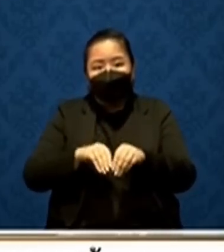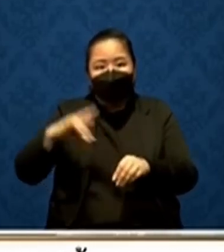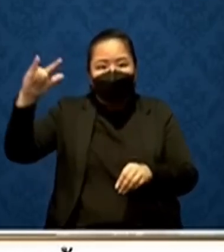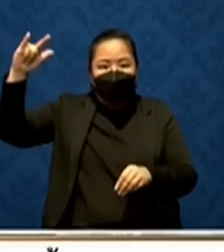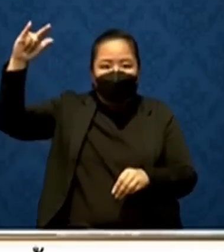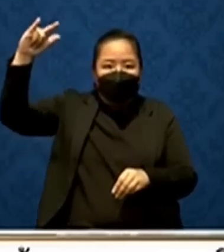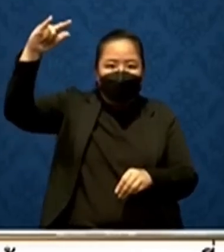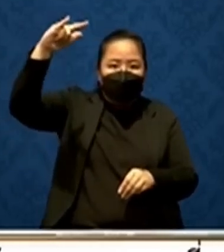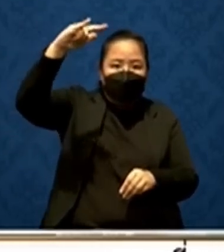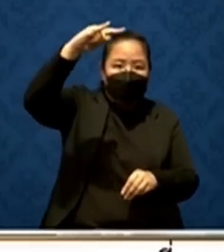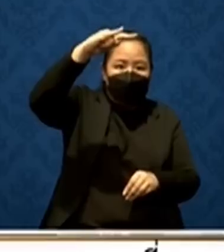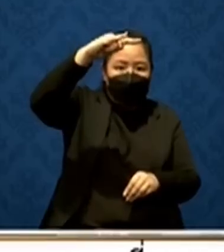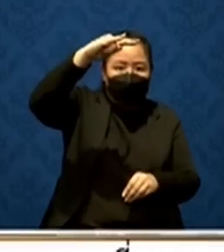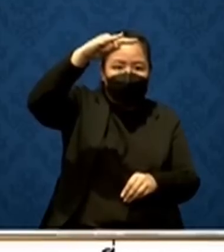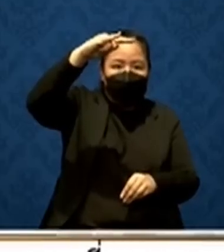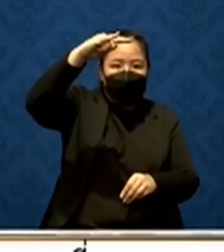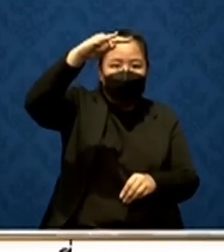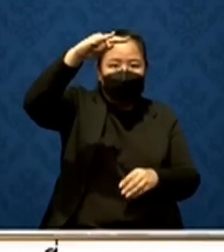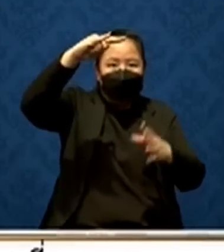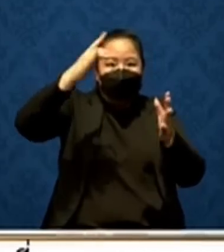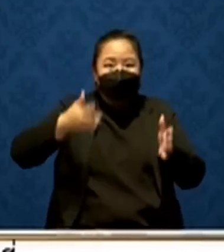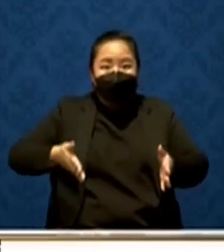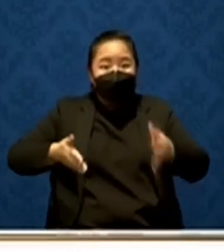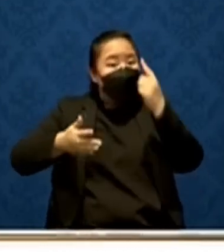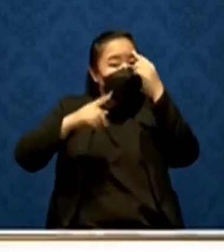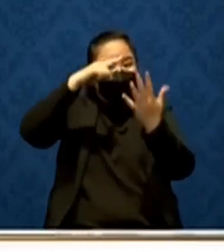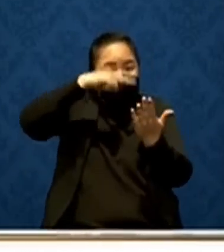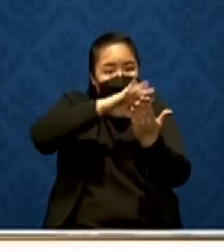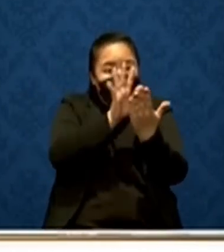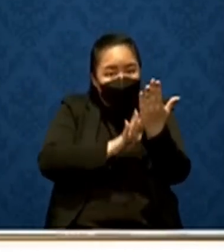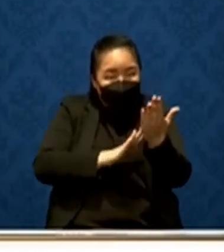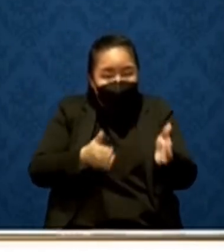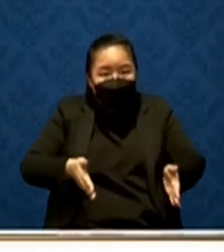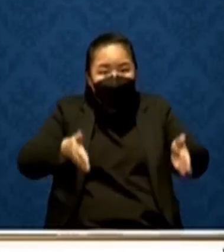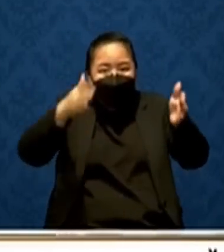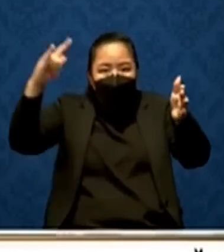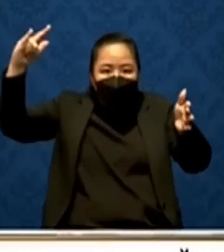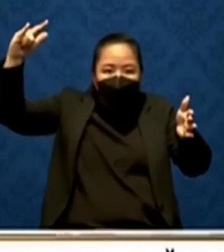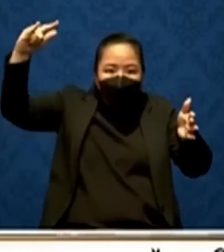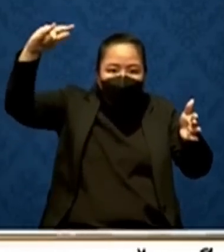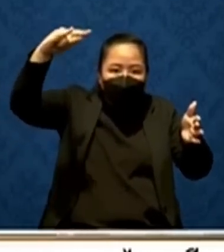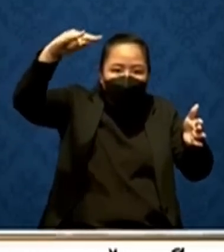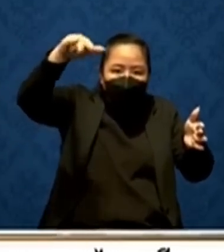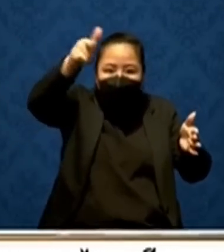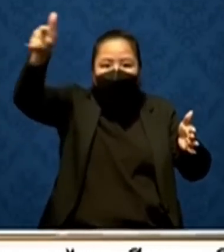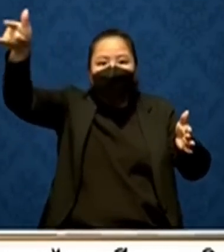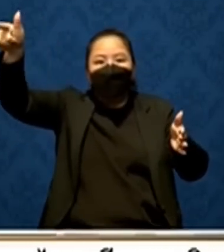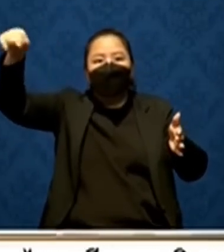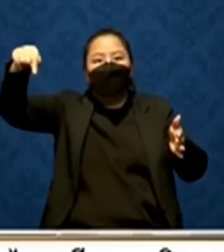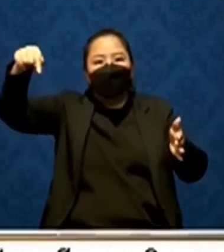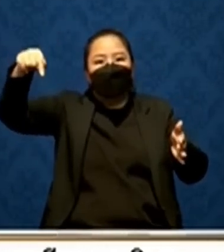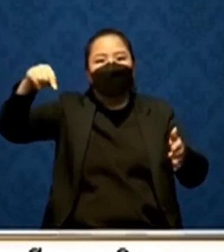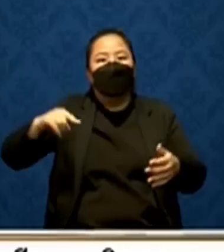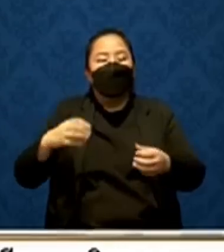รบเข้ามาใช้น่านฟ้าของประเทศไทยในการปฏิบัติการทางทหารและ